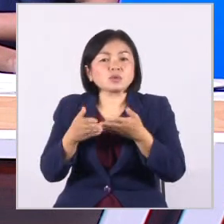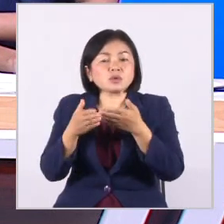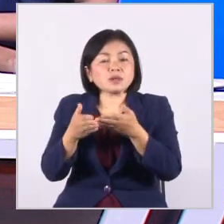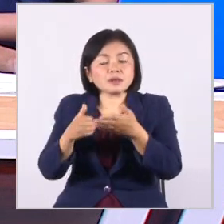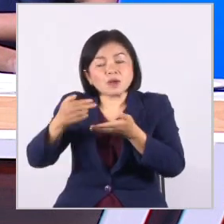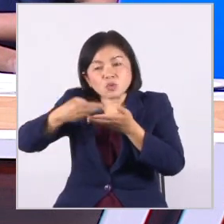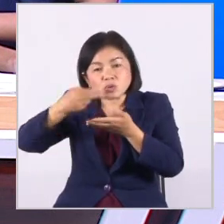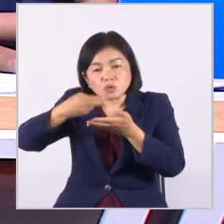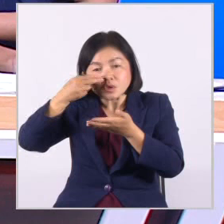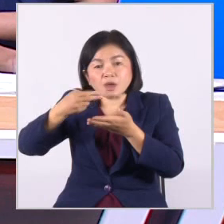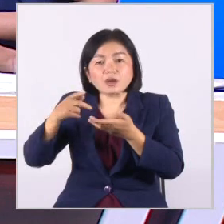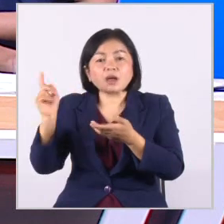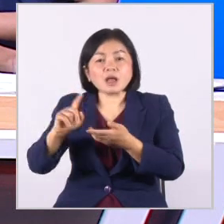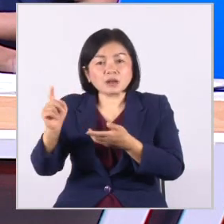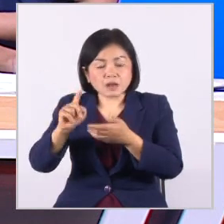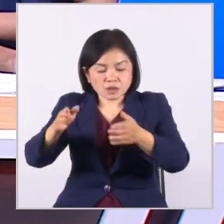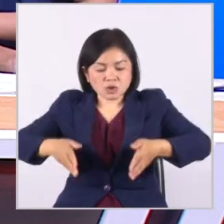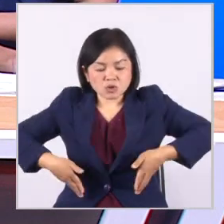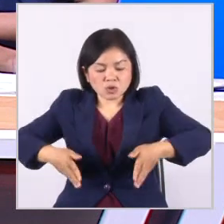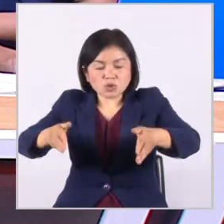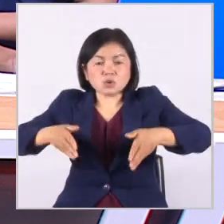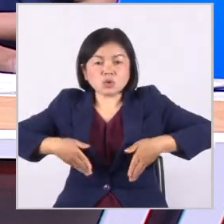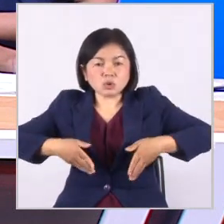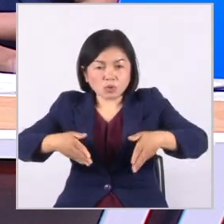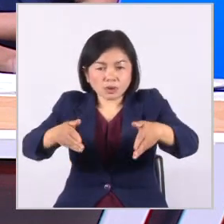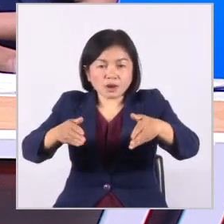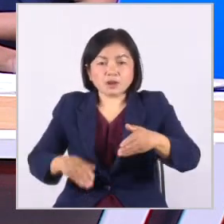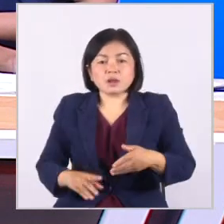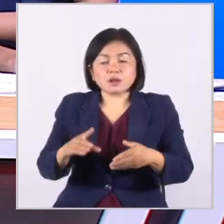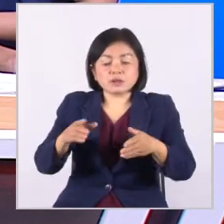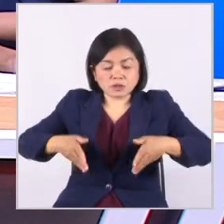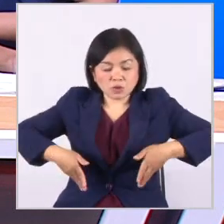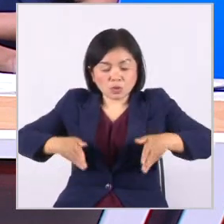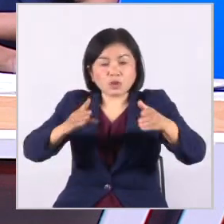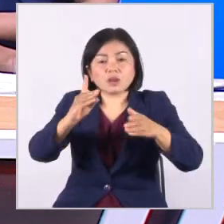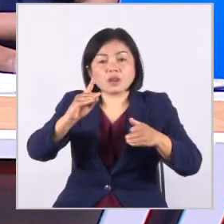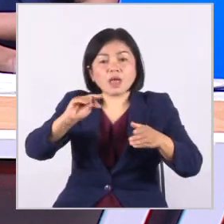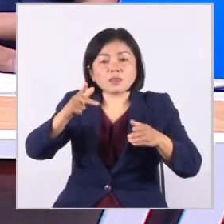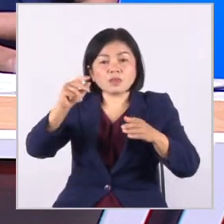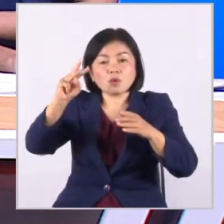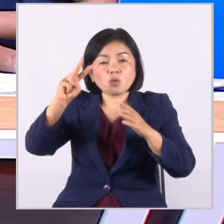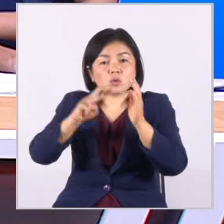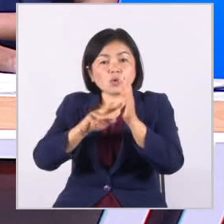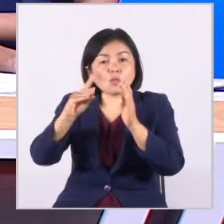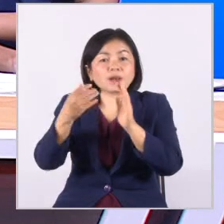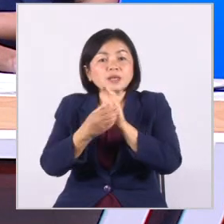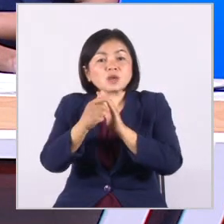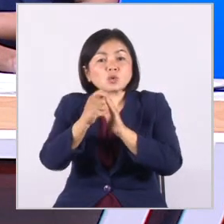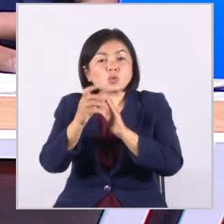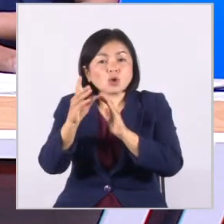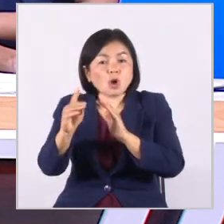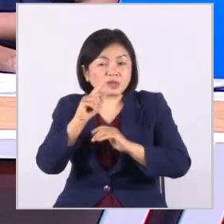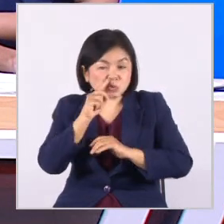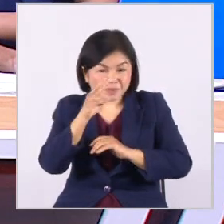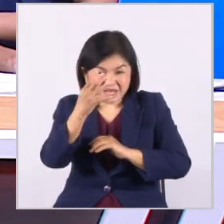กล้ออ ยู่ที่ซอยหลวงพ่อพระงามชุมชนดงวัดที่ถนนทหารเทศบาลนครอุดรธานีจะได้มีกำลังใจเจอไปกี่ครั้งนะ4ครั้ง